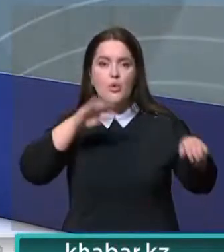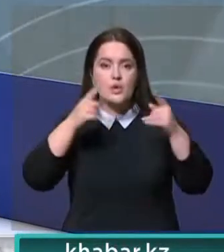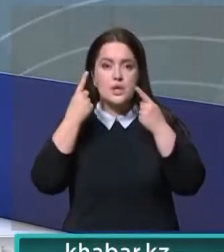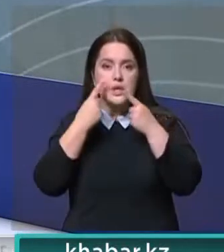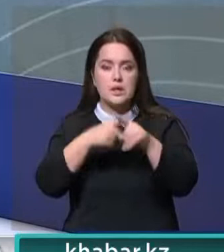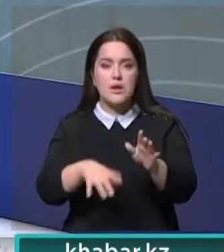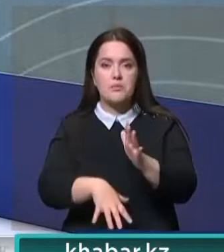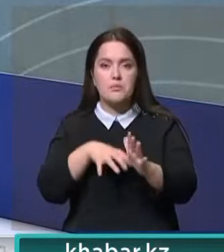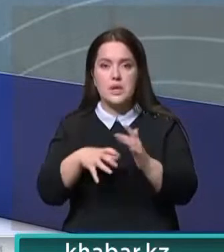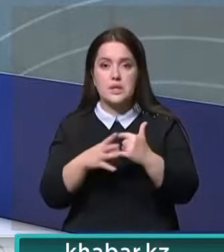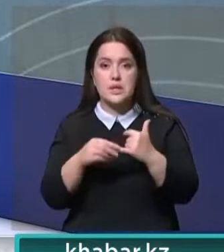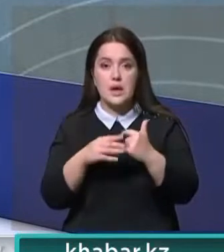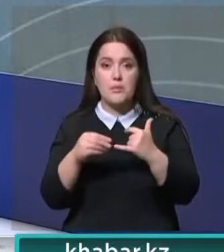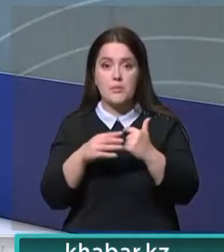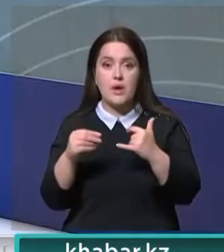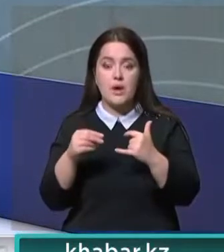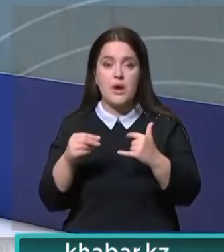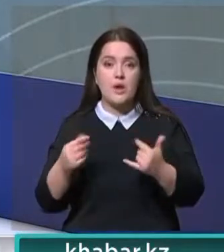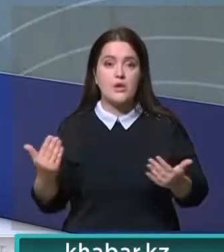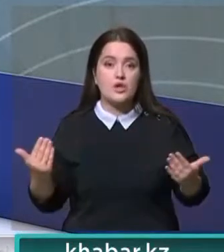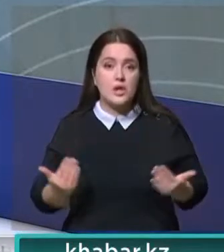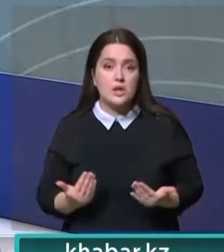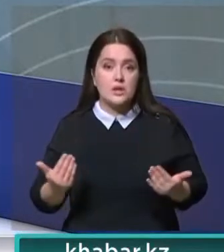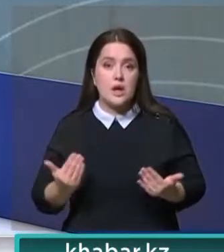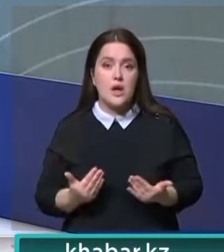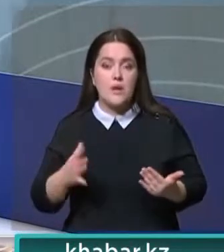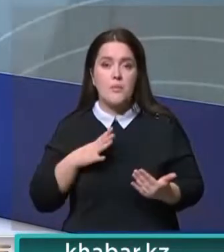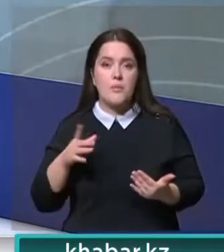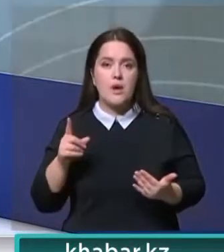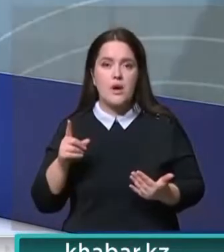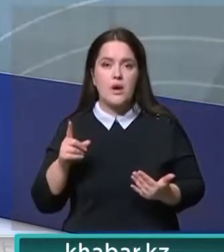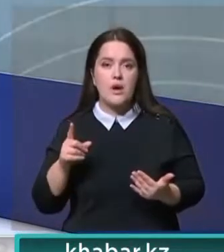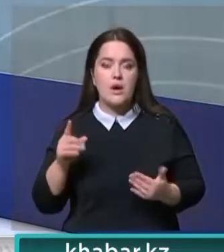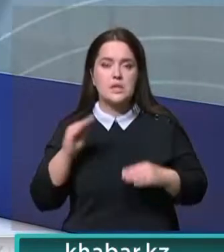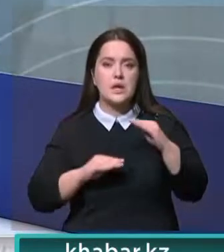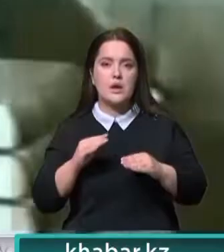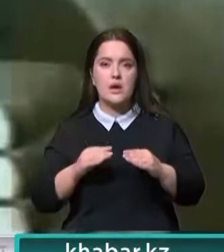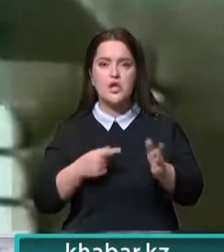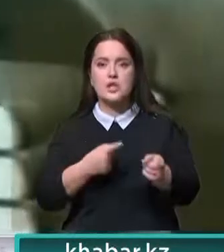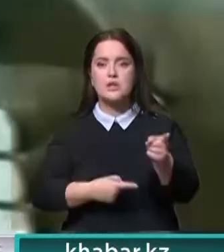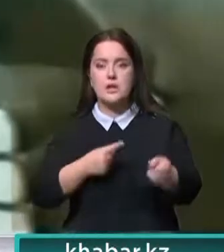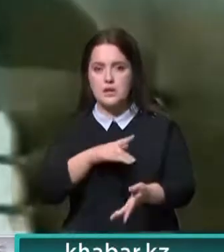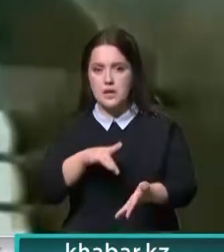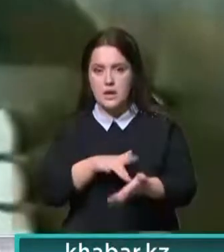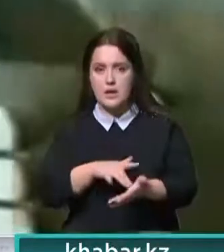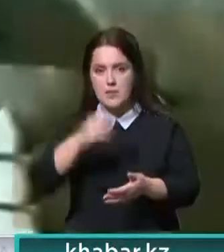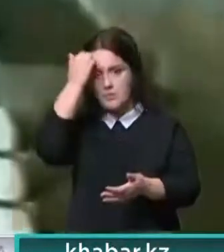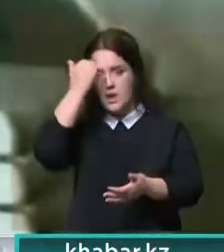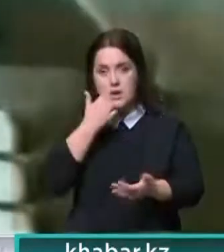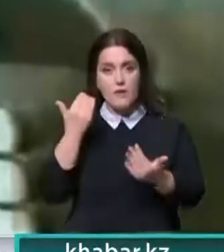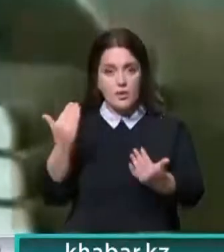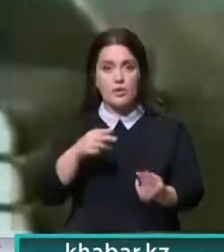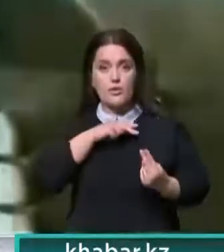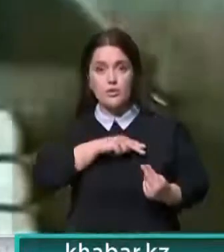горным инженером-геологом. Ученый всю свою созидательную жизнь посвятил созданию большого жезказгана. Благодаря его трудам Казахстан